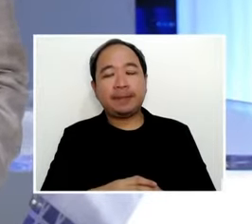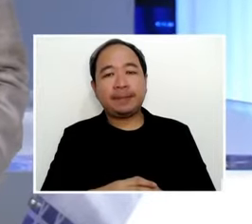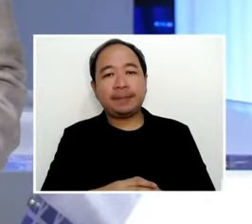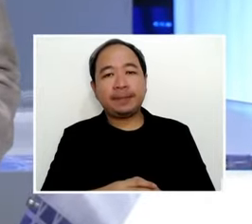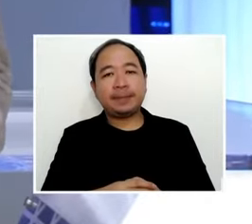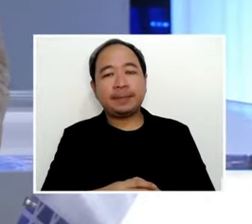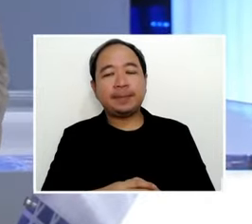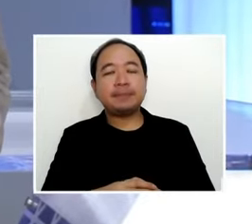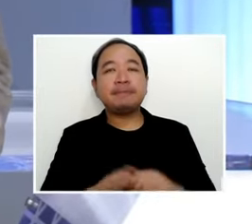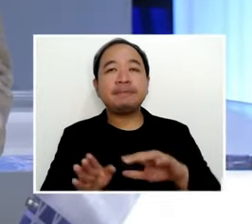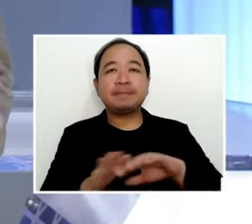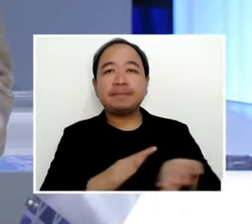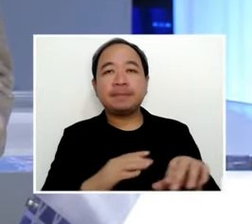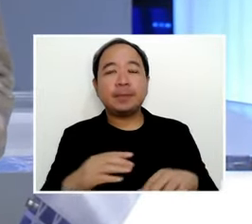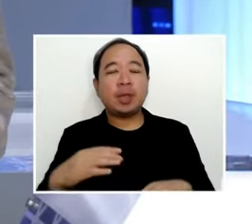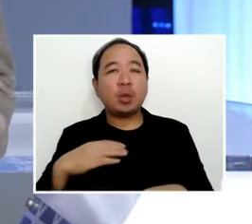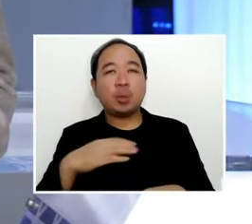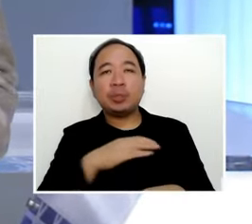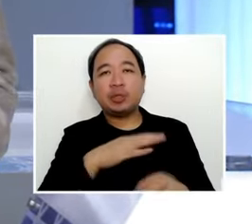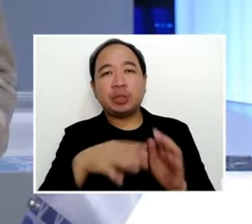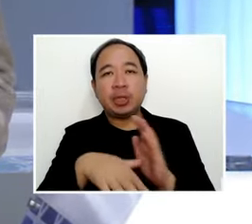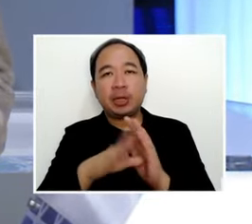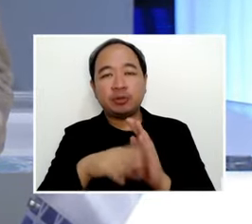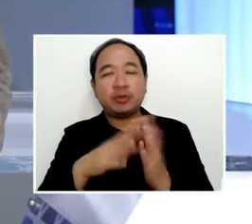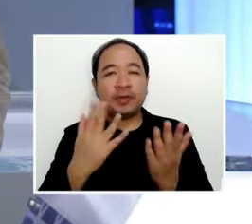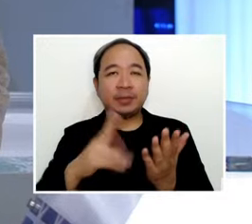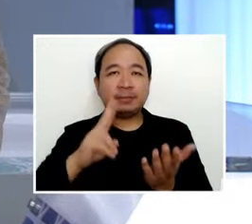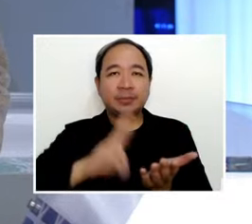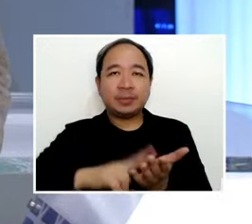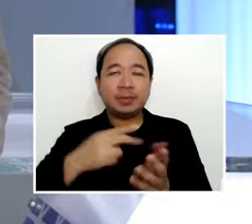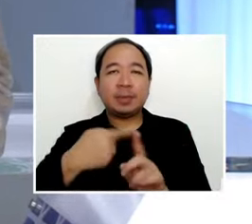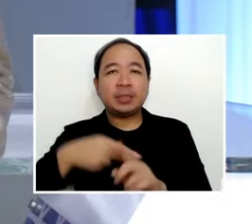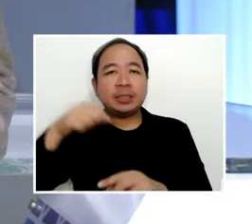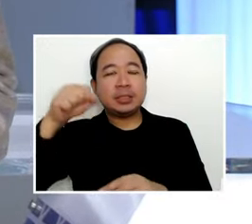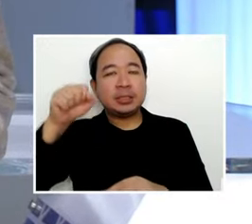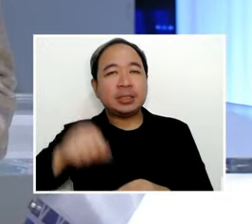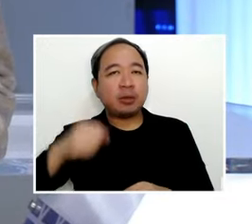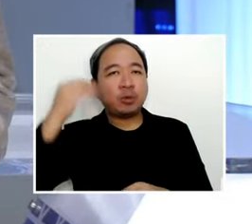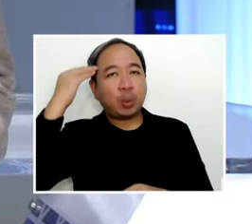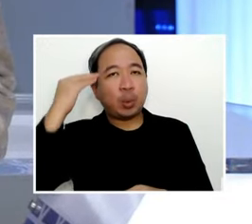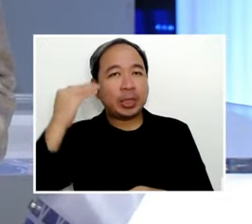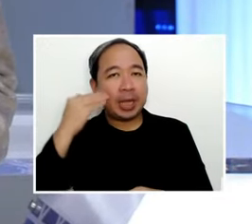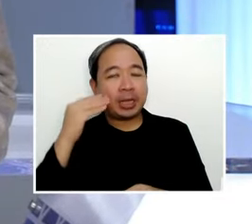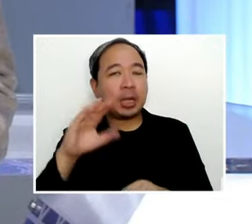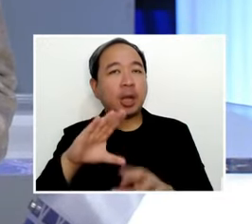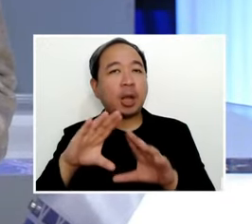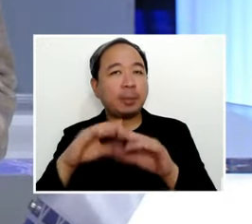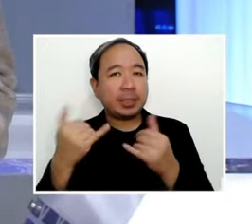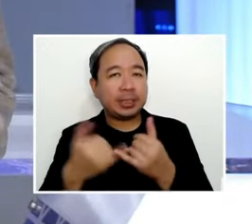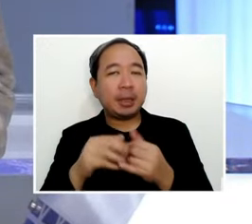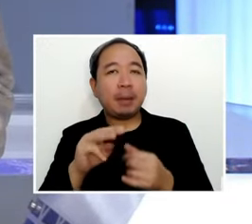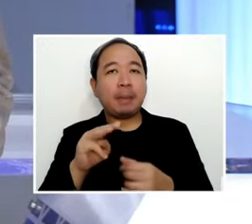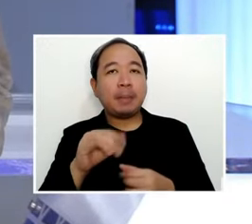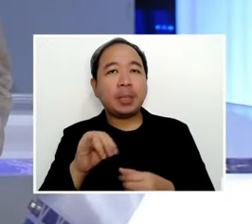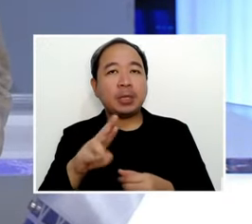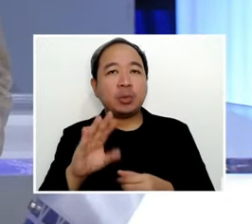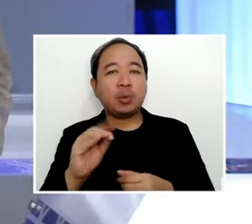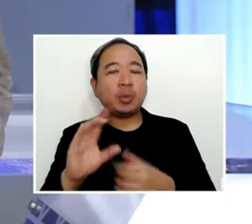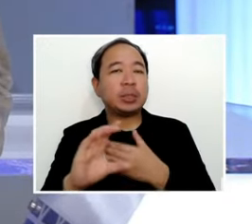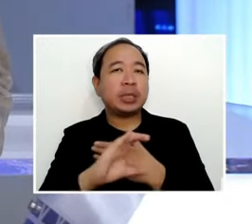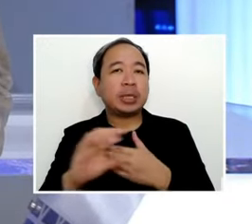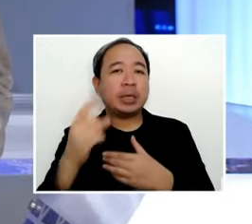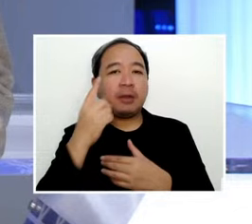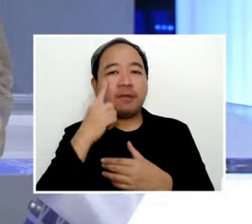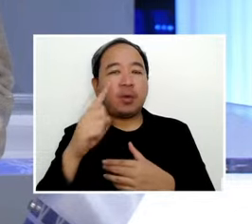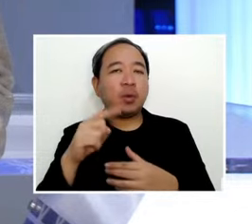Nilagdaan na ng Commission on Elections at ng South Korean firm na Miro Systems Company Limited ang kontrata para sa full